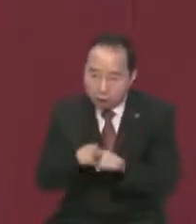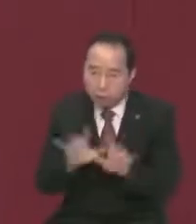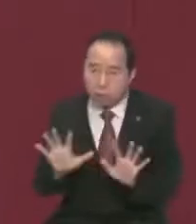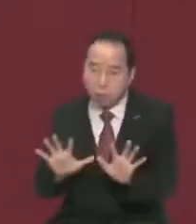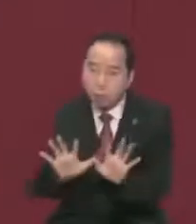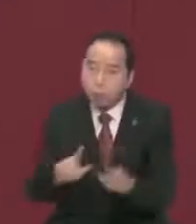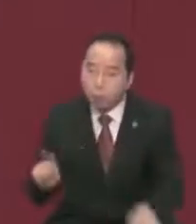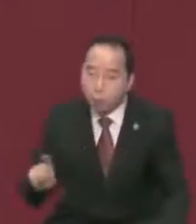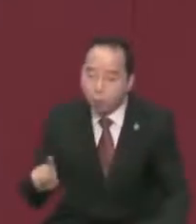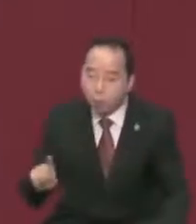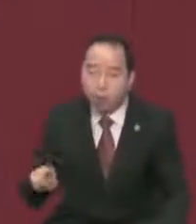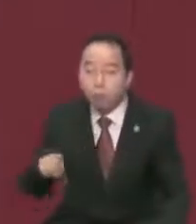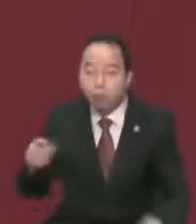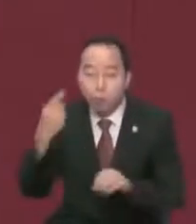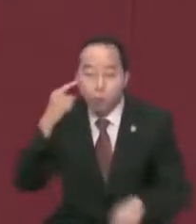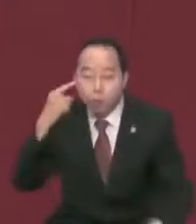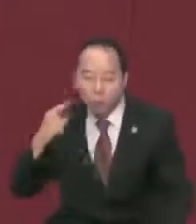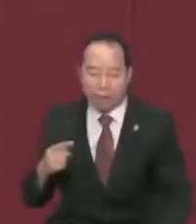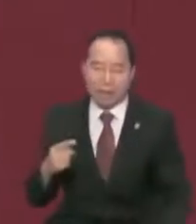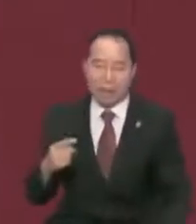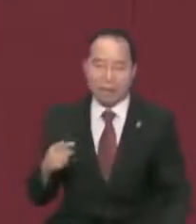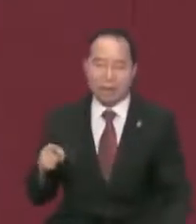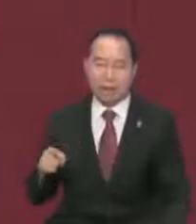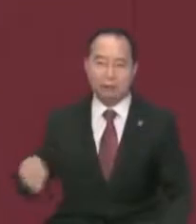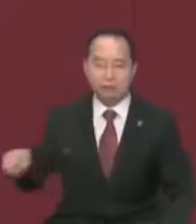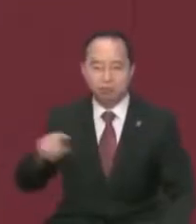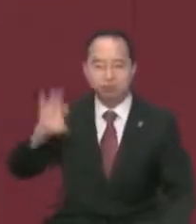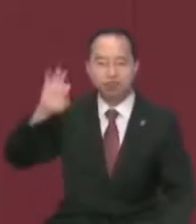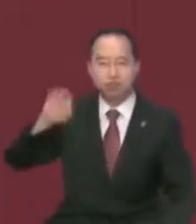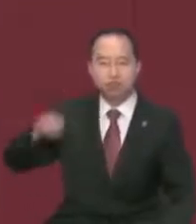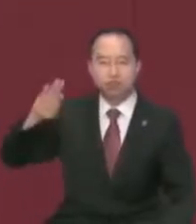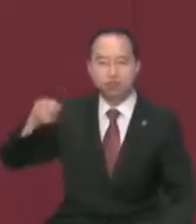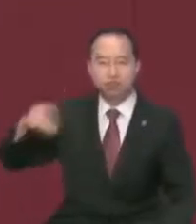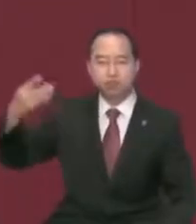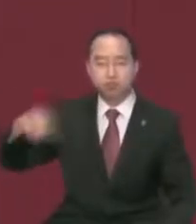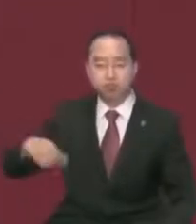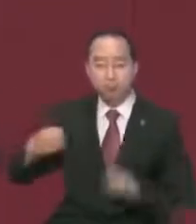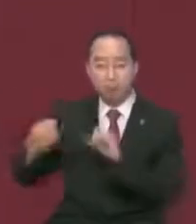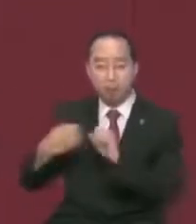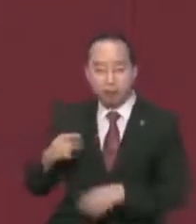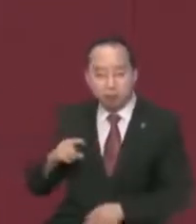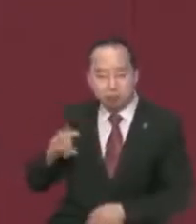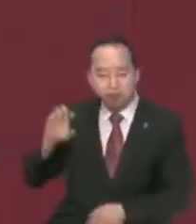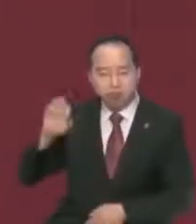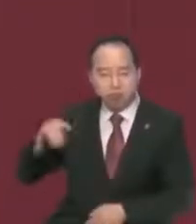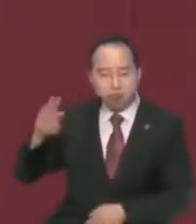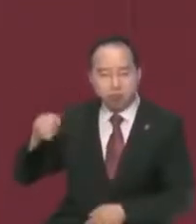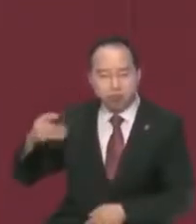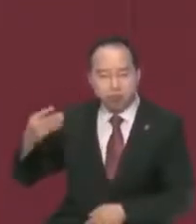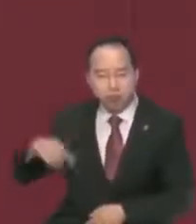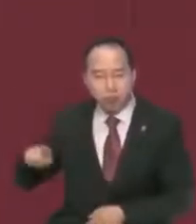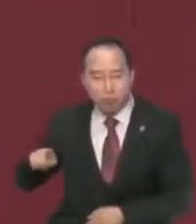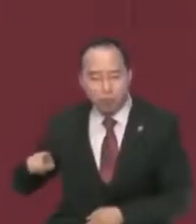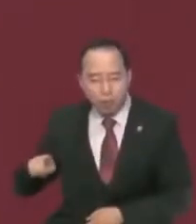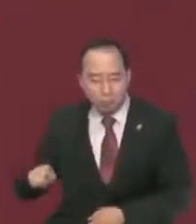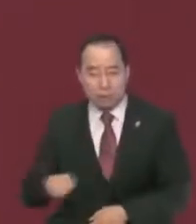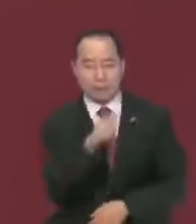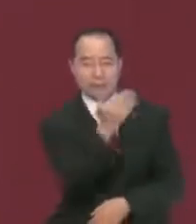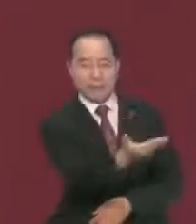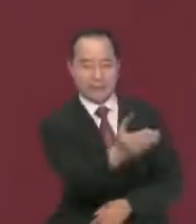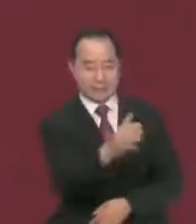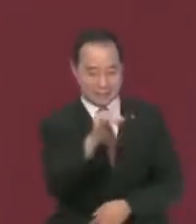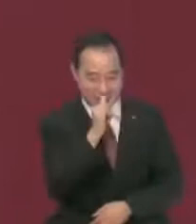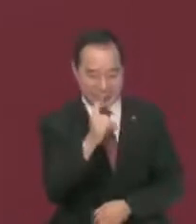아이들은 해맑게 웃으며 우분투 하고 외쳤습니다. 우분투, 당신이 있어 내가 있다.